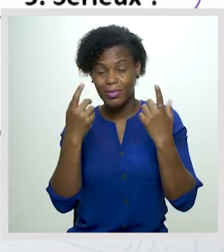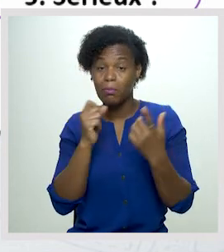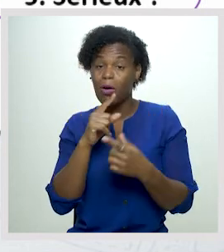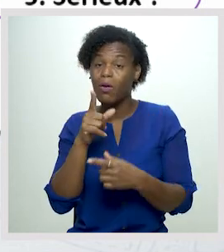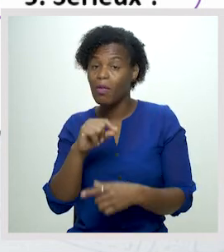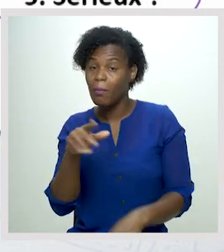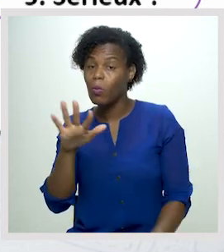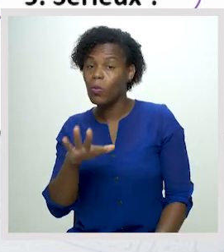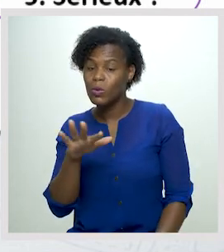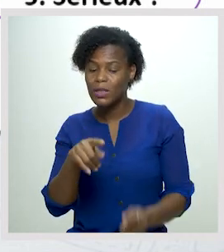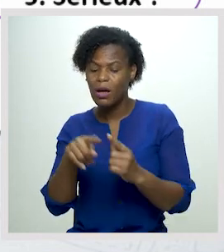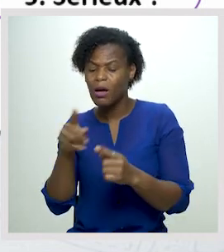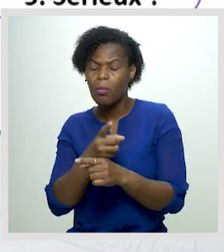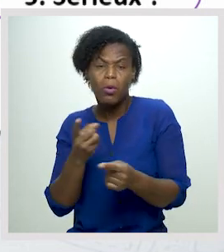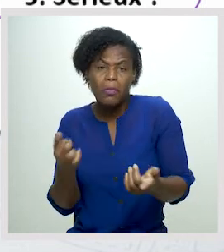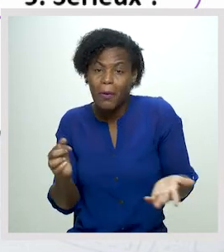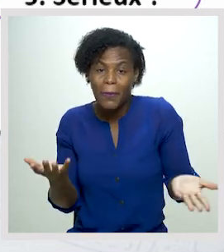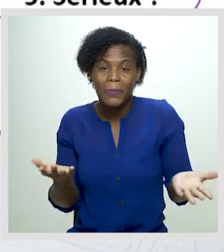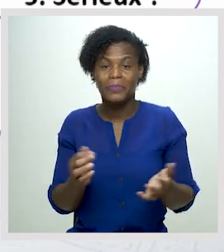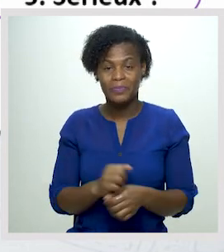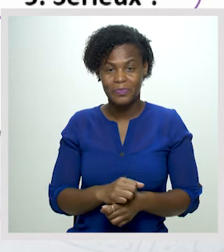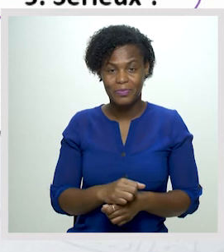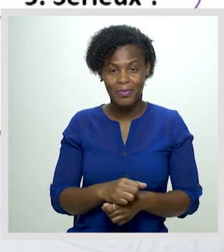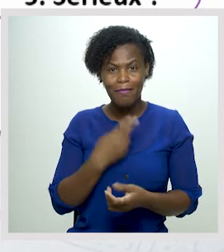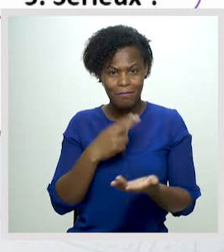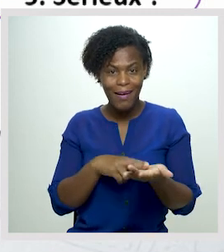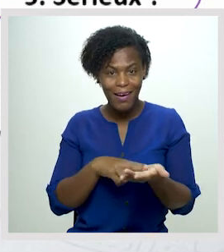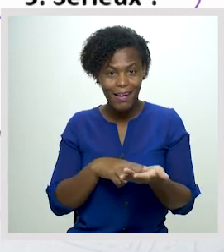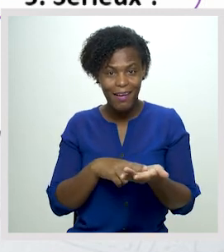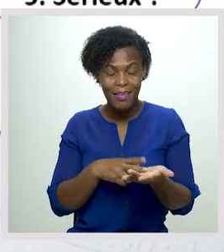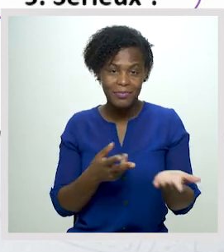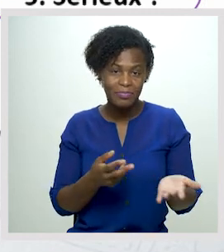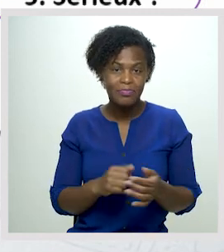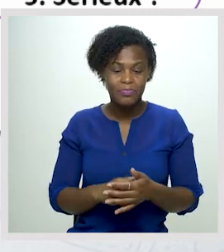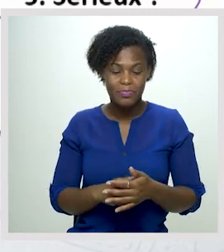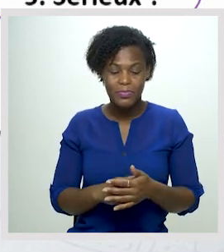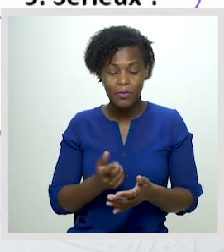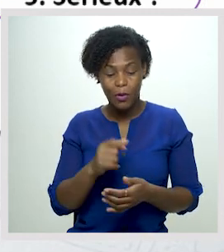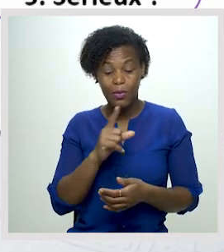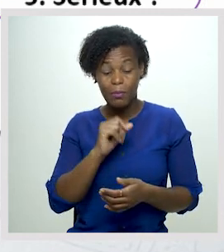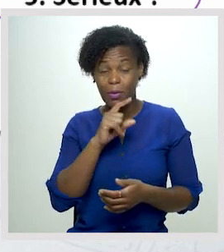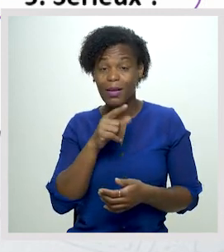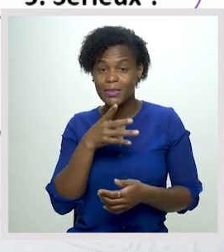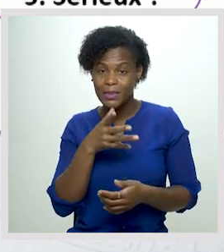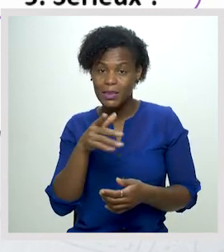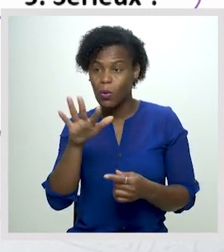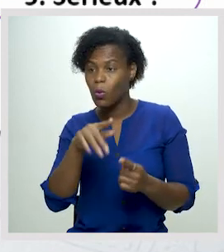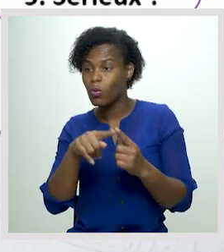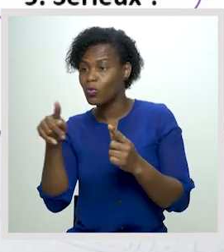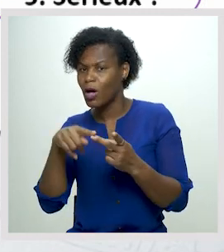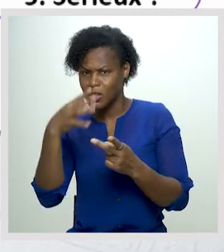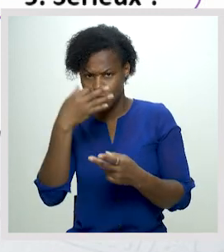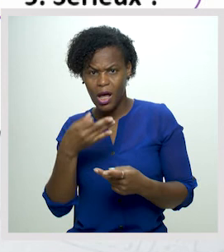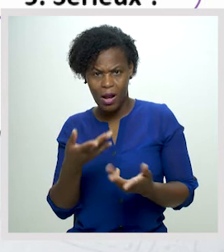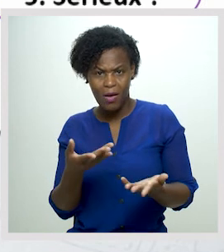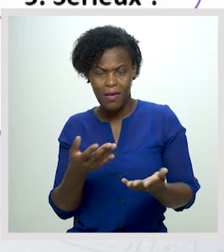peut utiliser aussi pourquoi pas. C'est vrai. On peut utiliser aussi